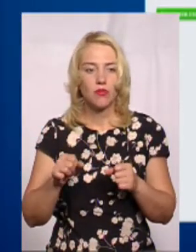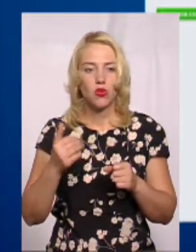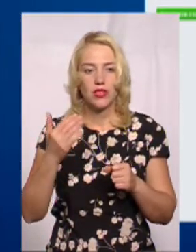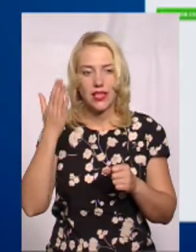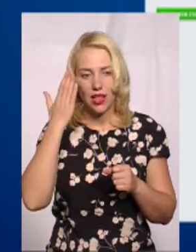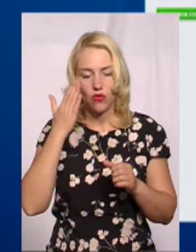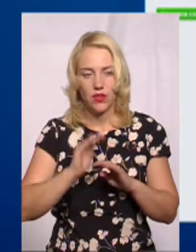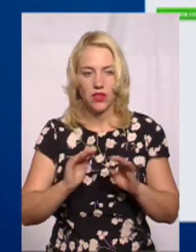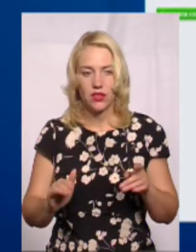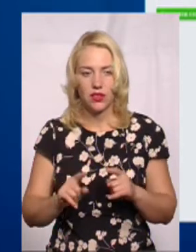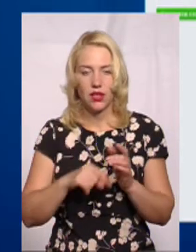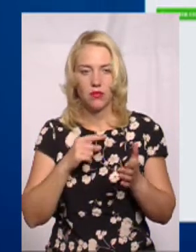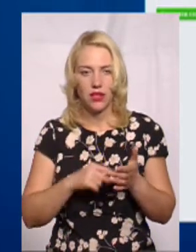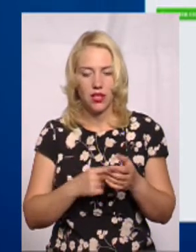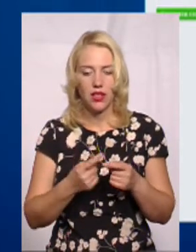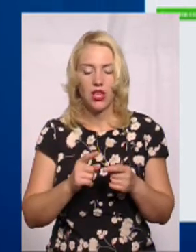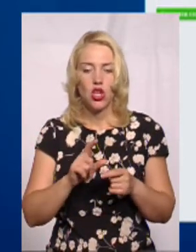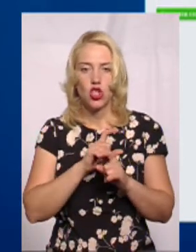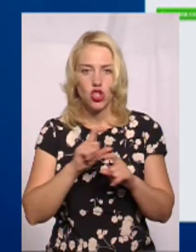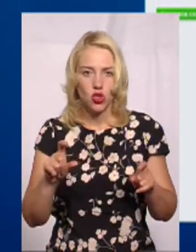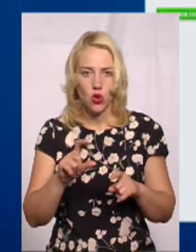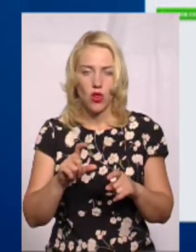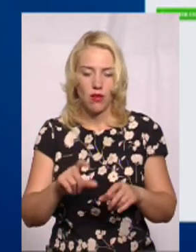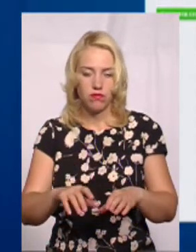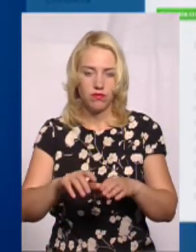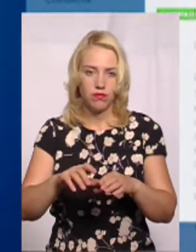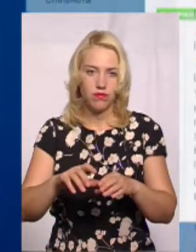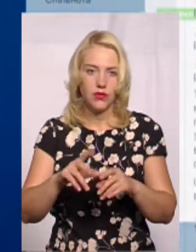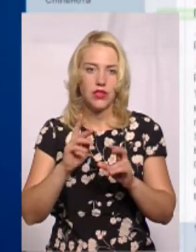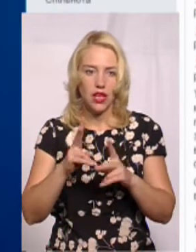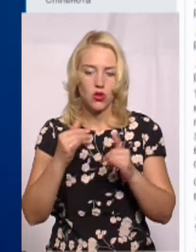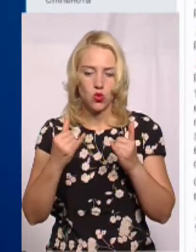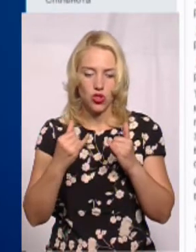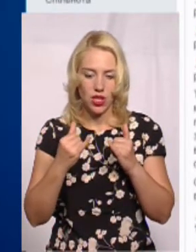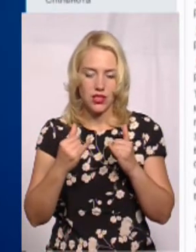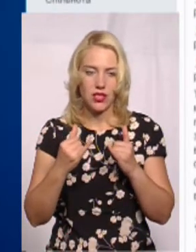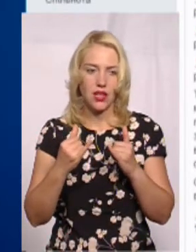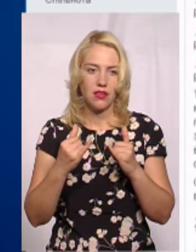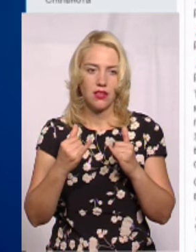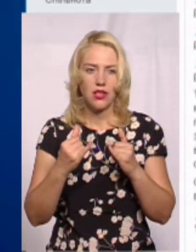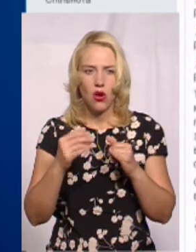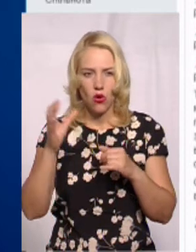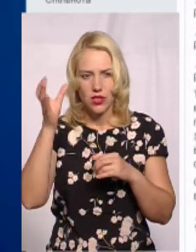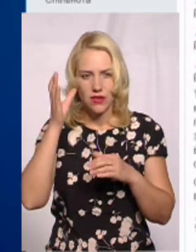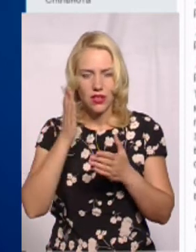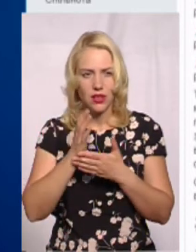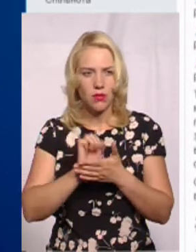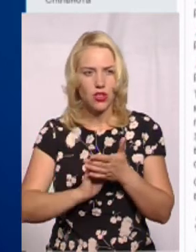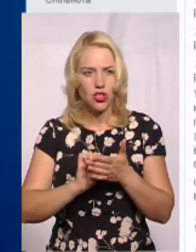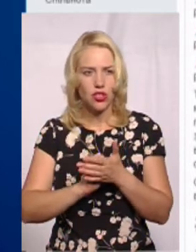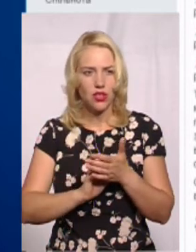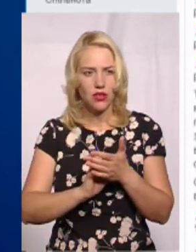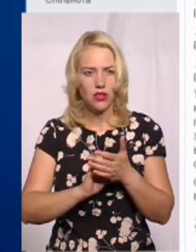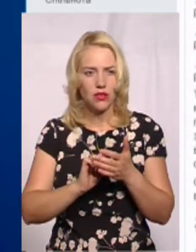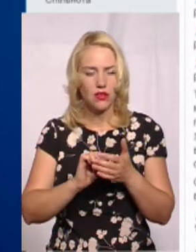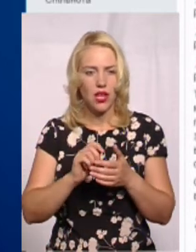Починаєте з питання, школа гасить таланти і або як сучасна система освіти втрачає геніїв? От, да, то, я власне то